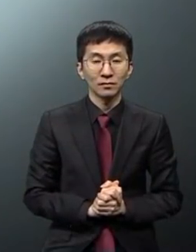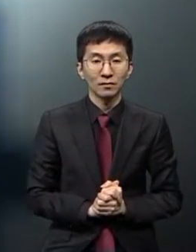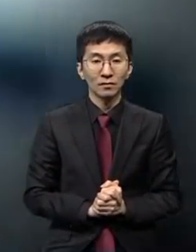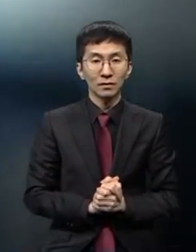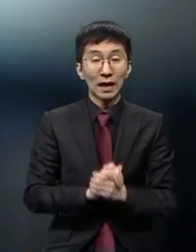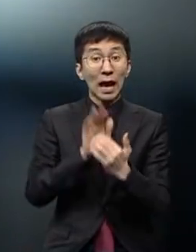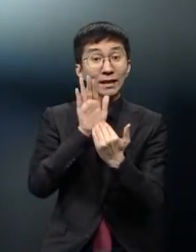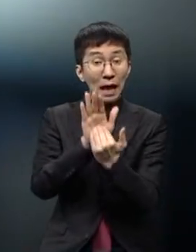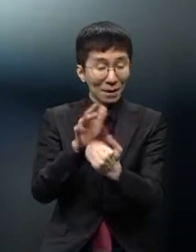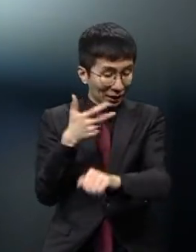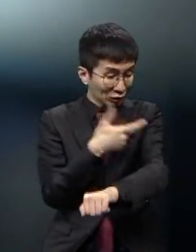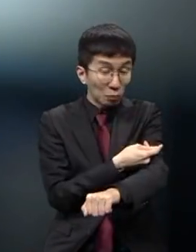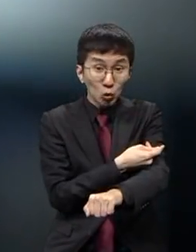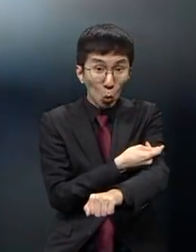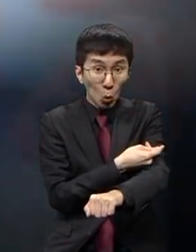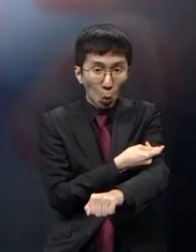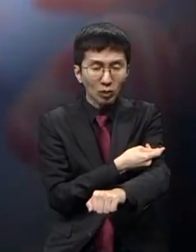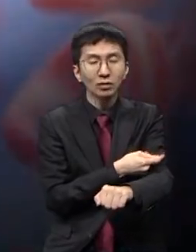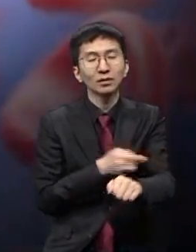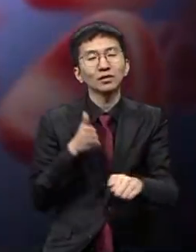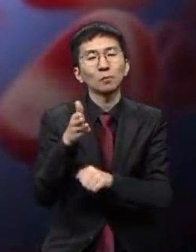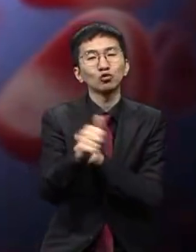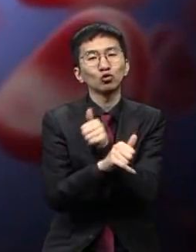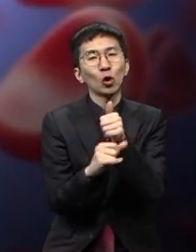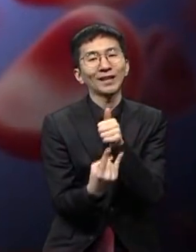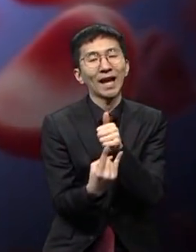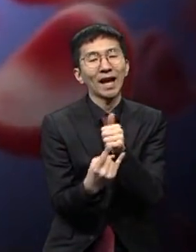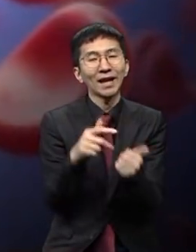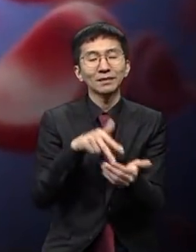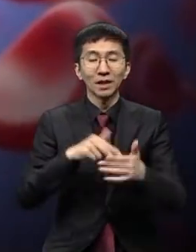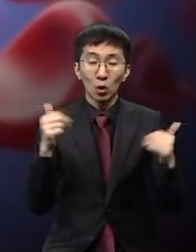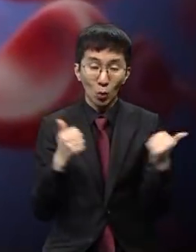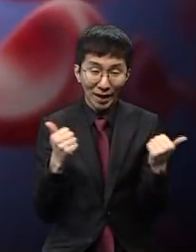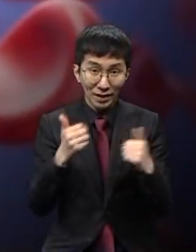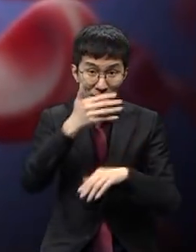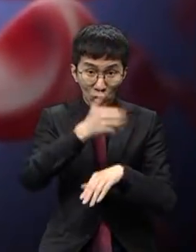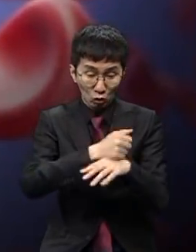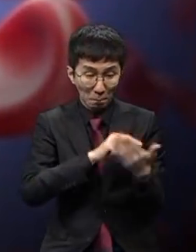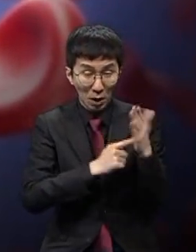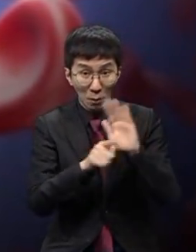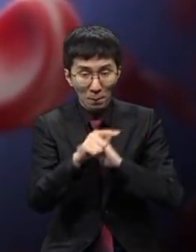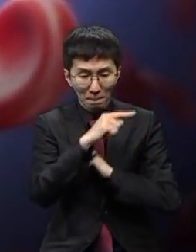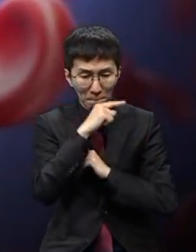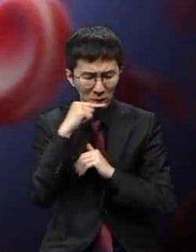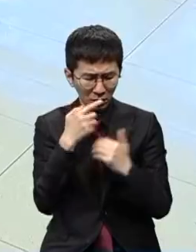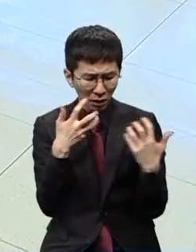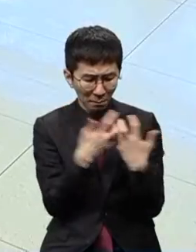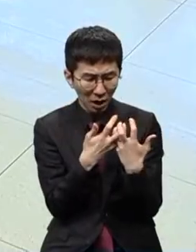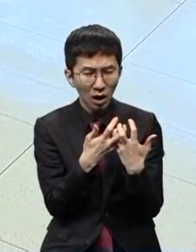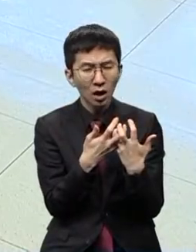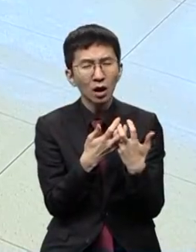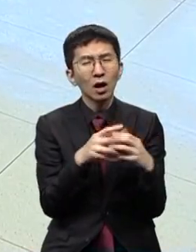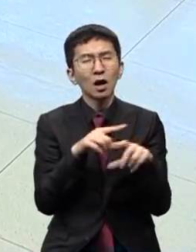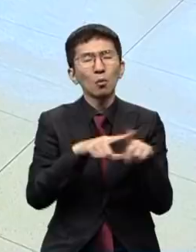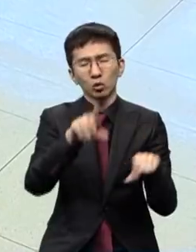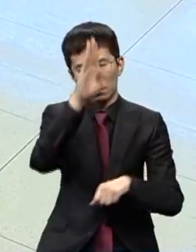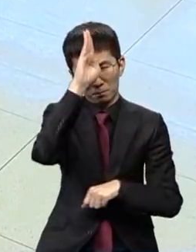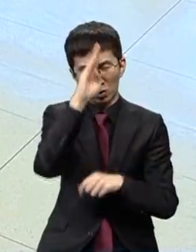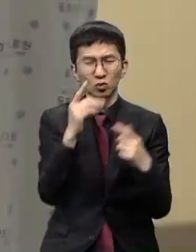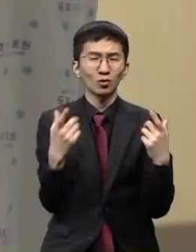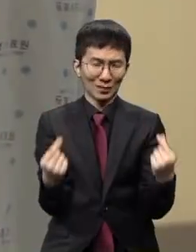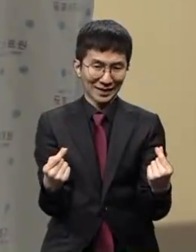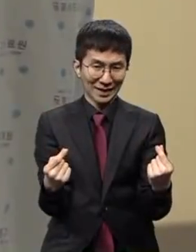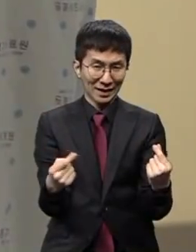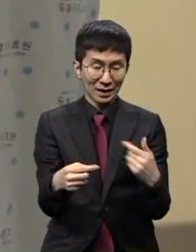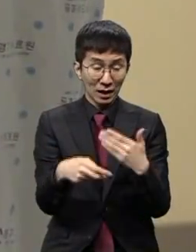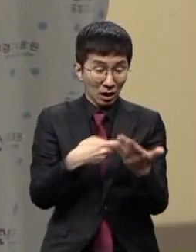예방접종 전문위원회는 우선 혈관 속에 피가 굳는 혈전증은 비교적 흔한 질병이라고 밝혔습니다. 대부분 오래 누워있는